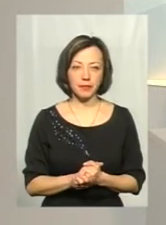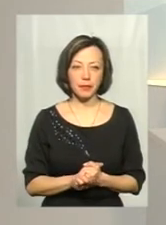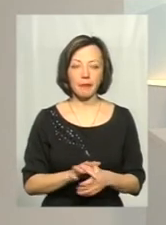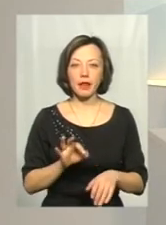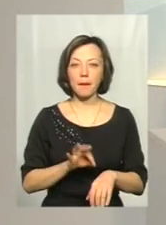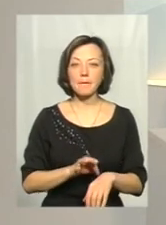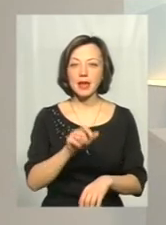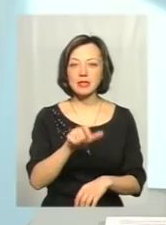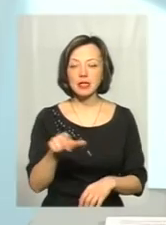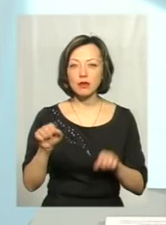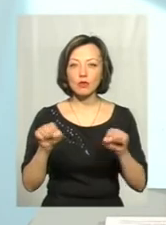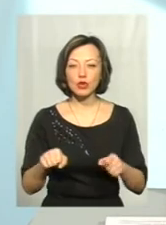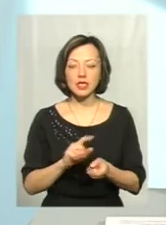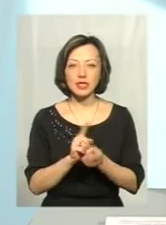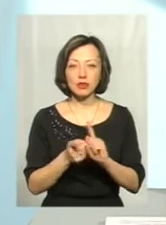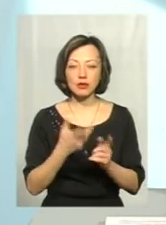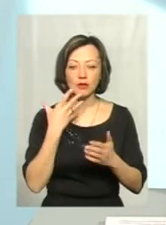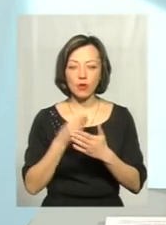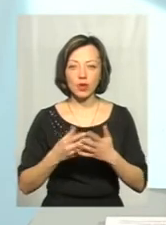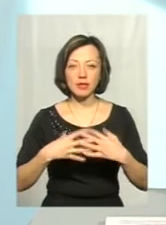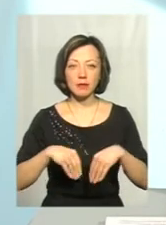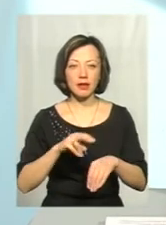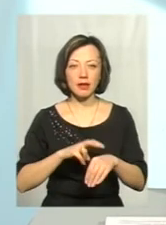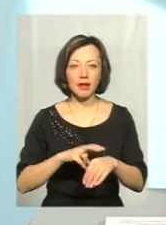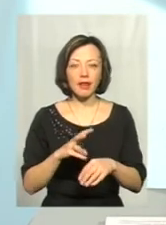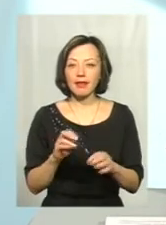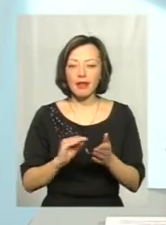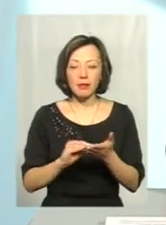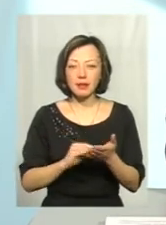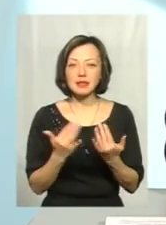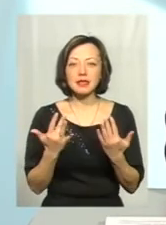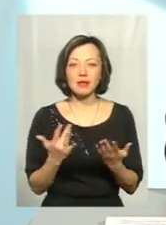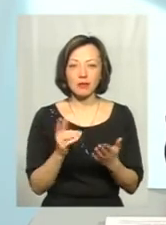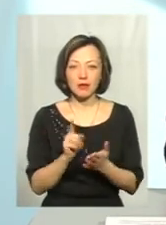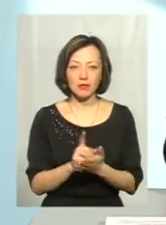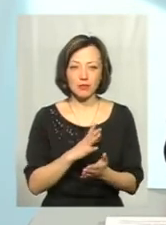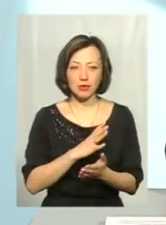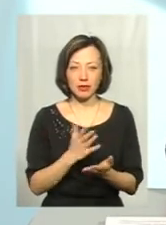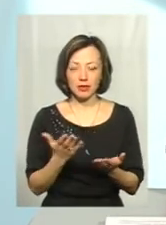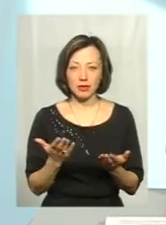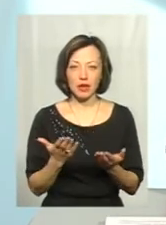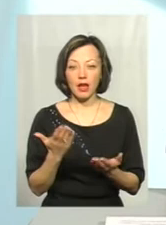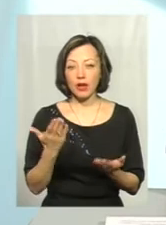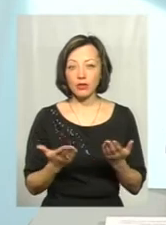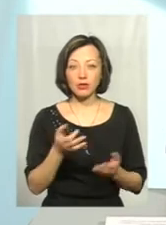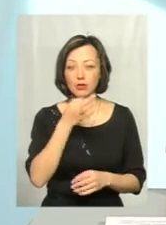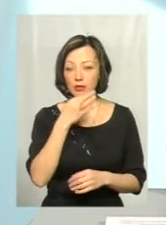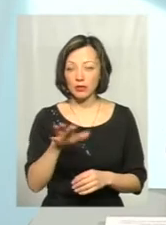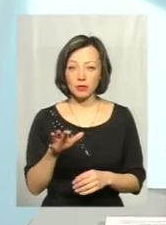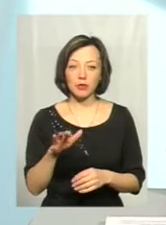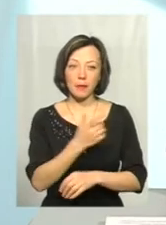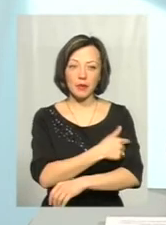Пацієнт може змінювати свого сімейного лікаря. Ніде чітко не прописано, скільки це має, яка це має бути кількість разів. Якщо його щось не влаштовує